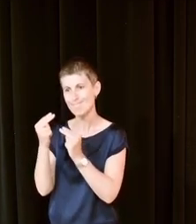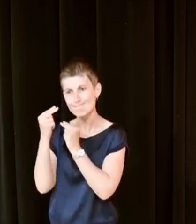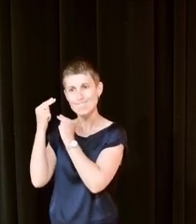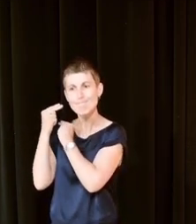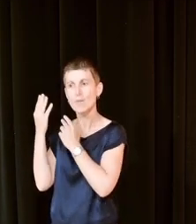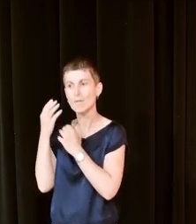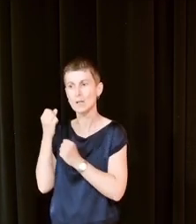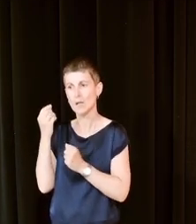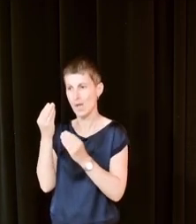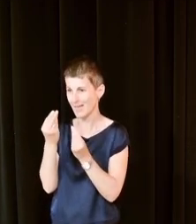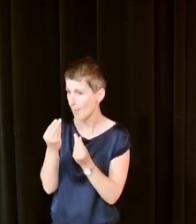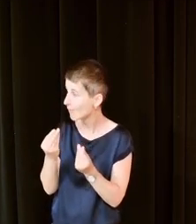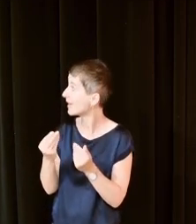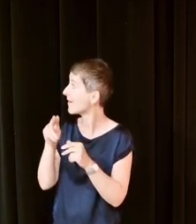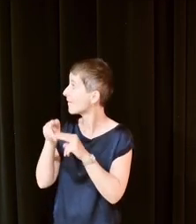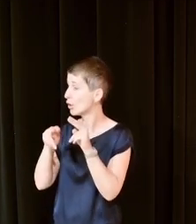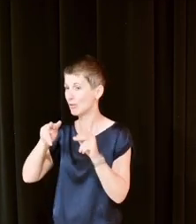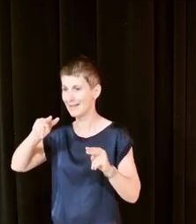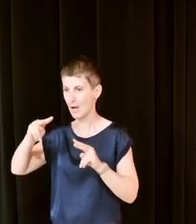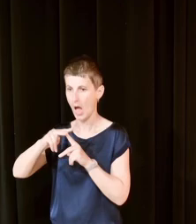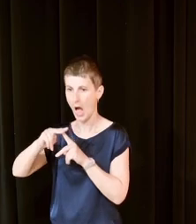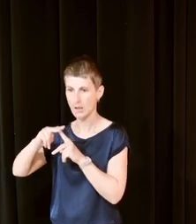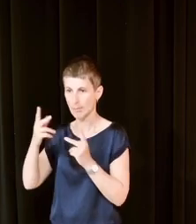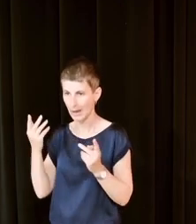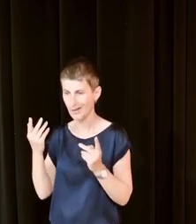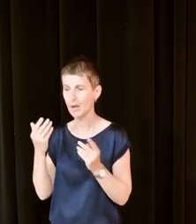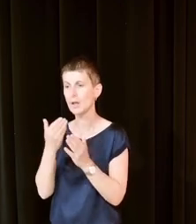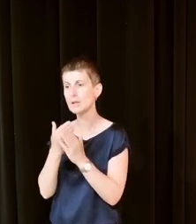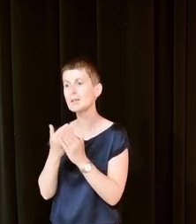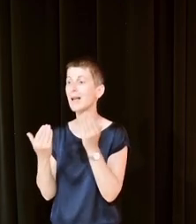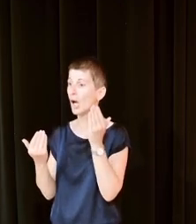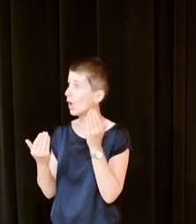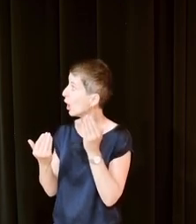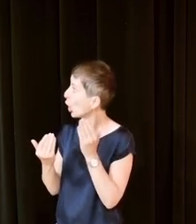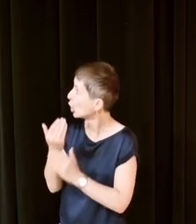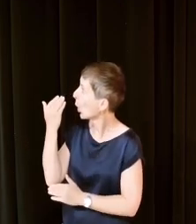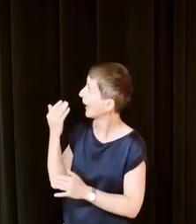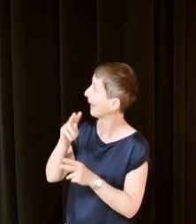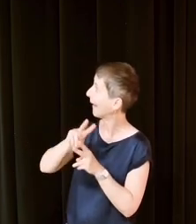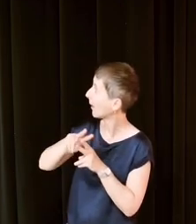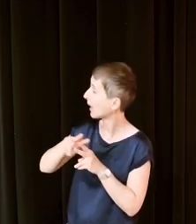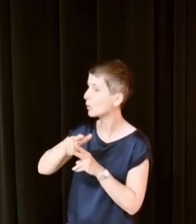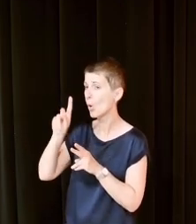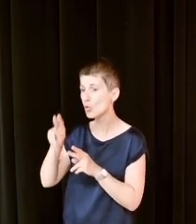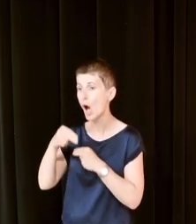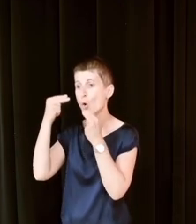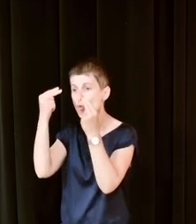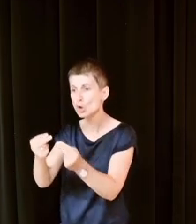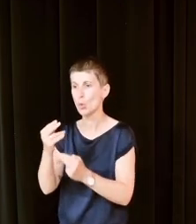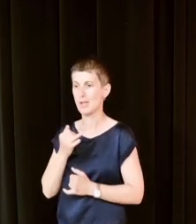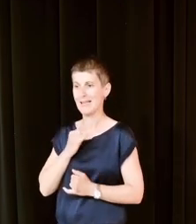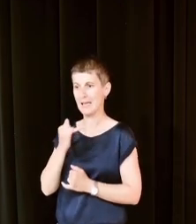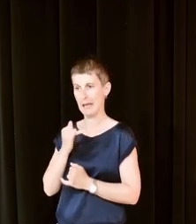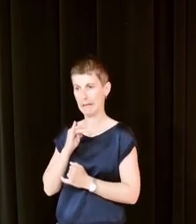kann. Und es geht eben jetzt ein paar Aspekte dazu. Es geht einerseits um Reparatur oder Wiederherstellung der ursprünglichen Identität